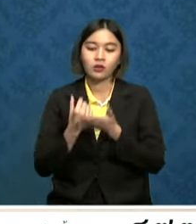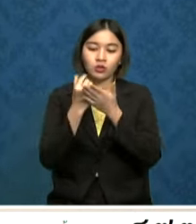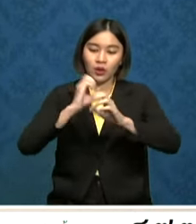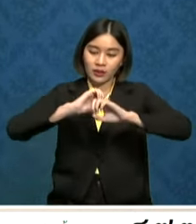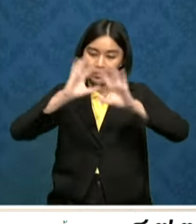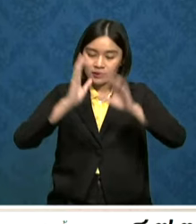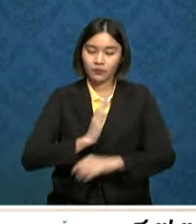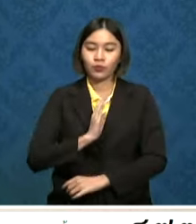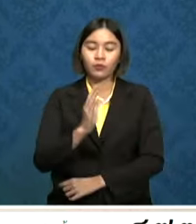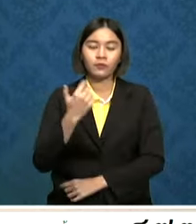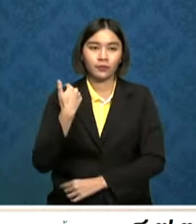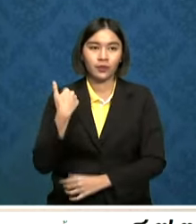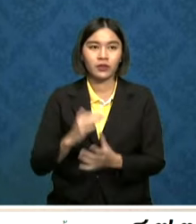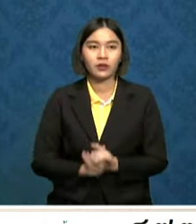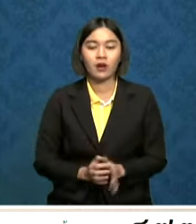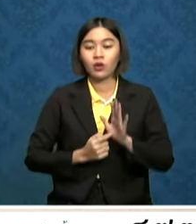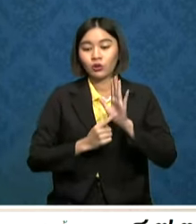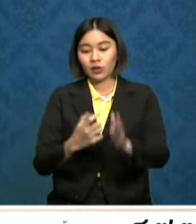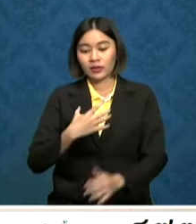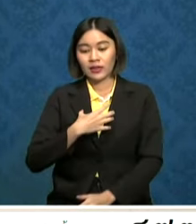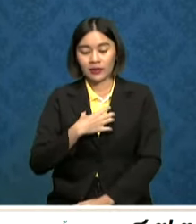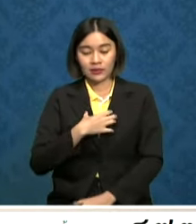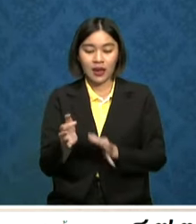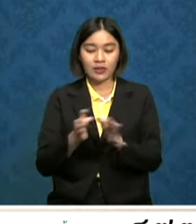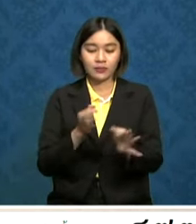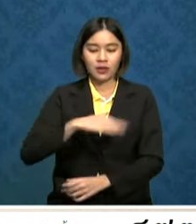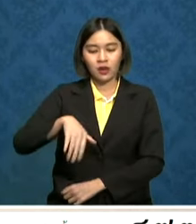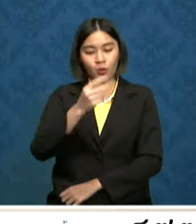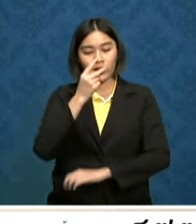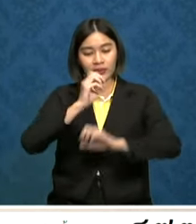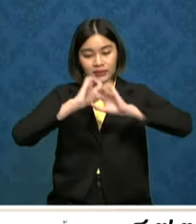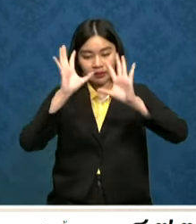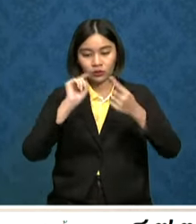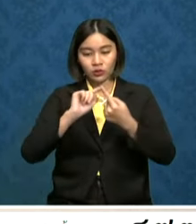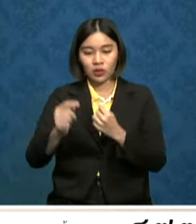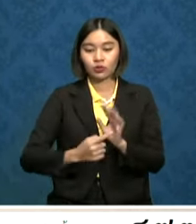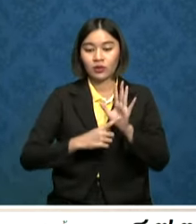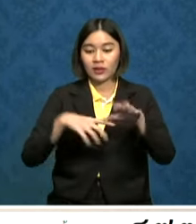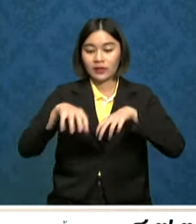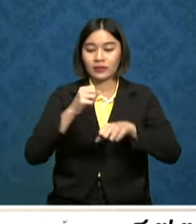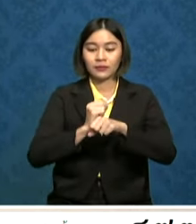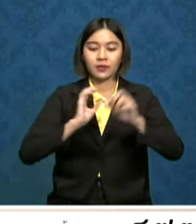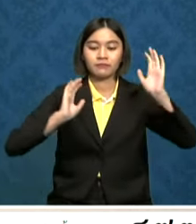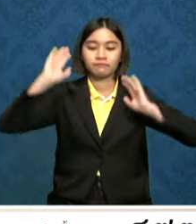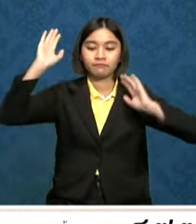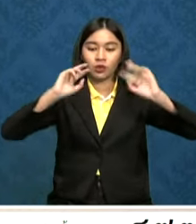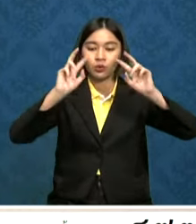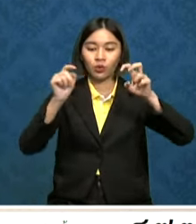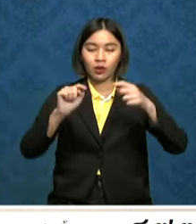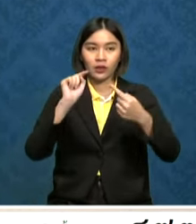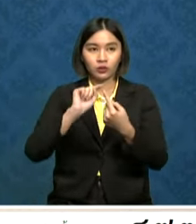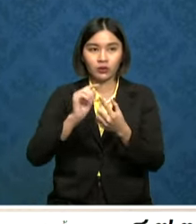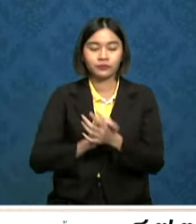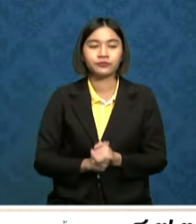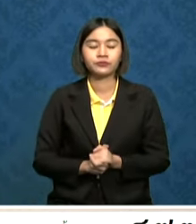ความเป็นธรรมมากขึ้นได้ตัวอย่างที่ผมอยากจะยกขึ้นมาเพื่อฉายภาพให้เห็นชัดขึ้นครับคือตัวอย่างของการจัดทำประชามติเรื่อง Brexit นะ